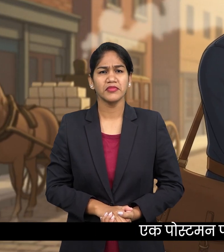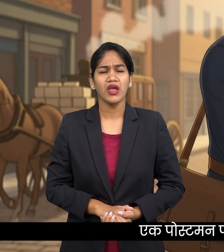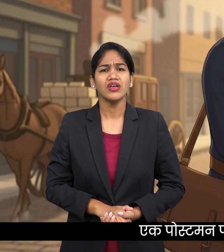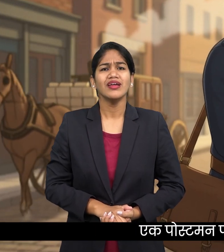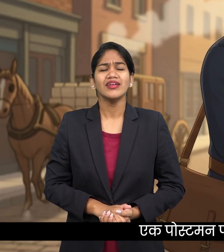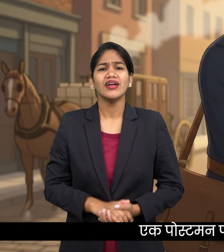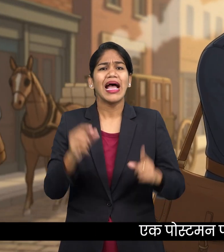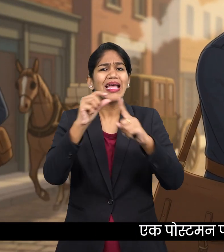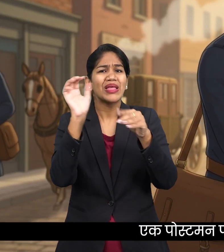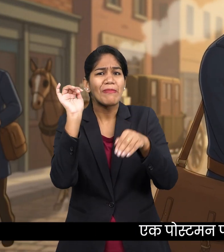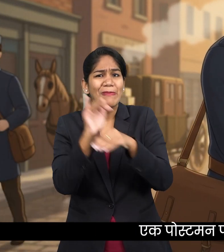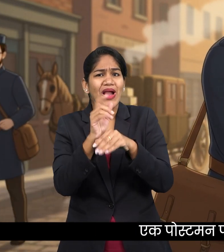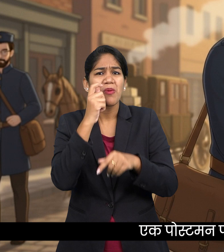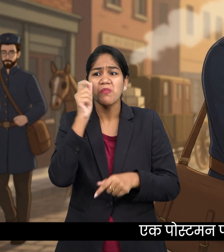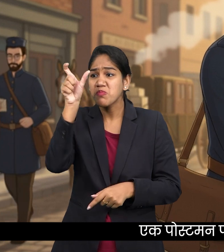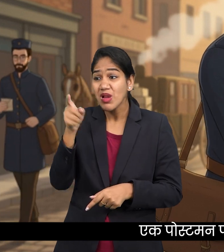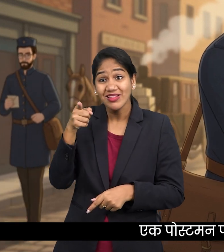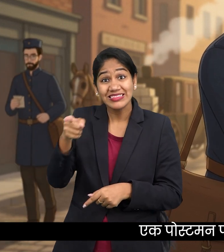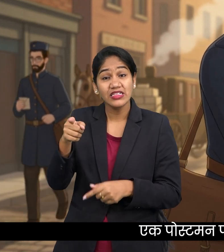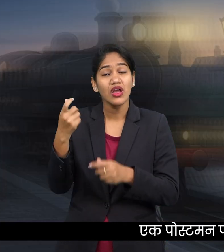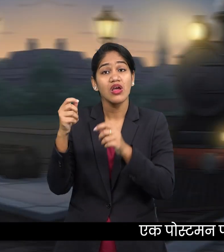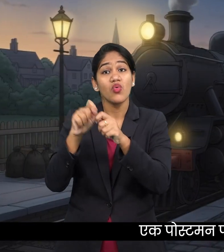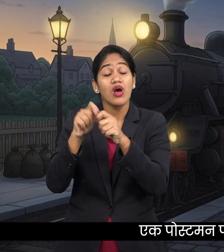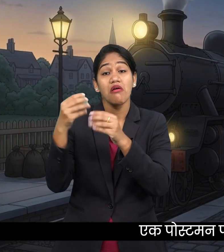एक पोस्टमन पत्रे गोळा करायचा आणि ते ट्रेन,